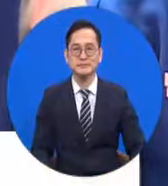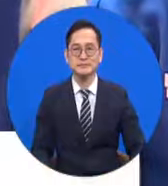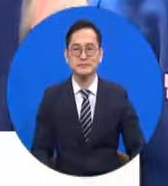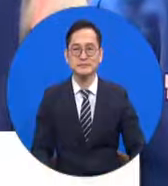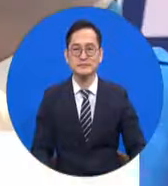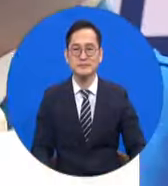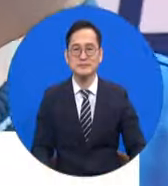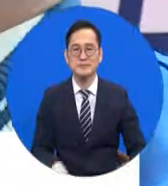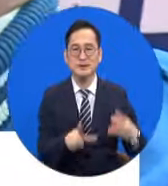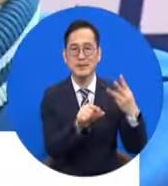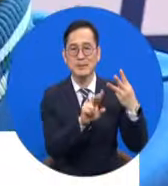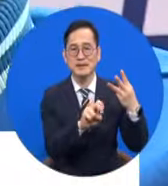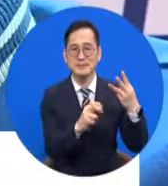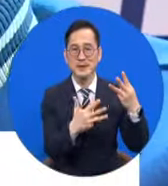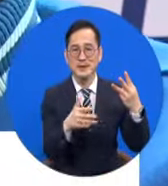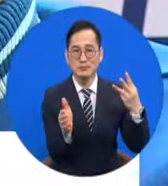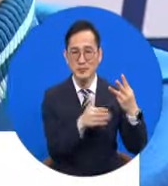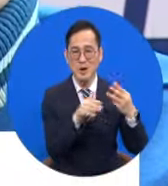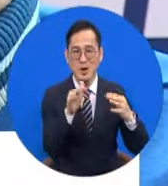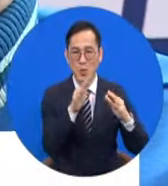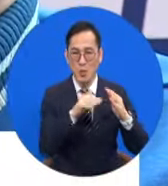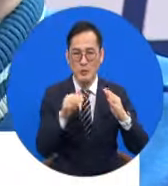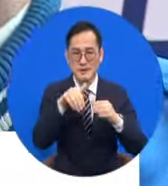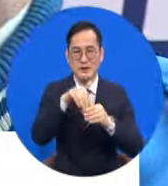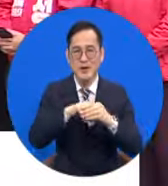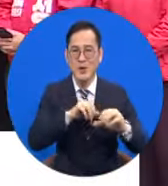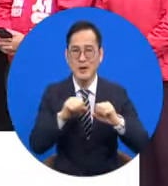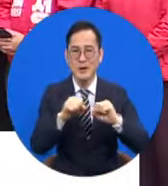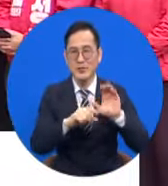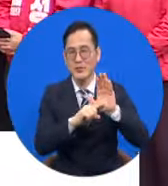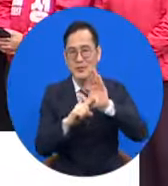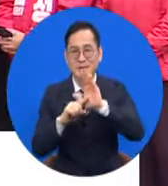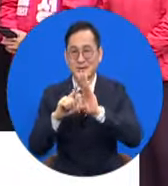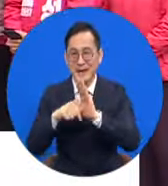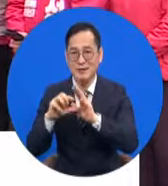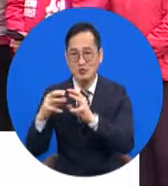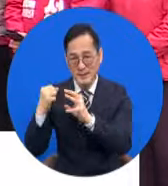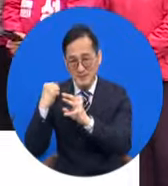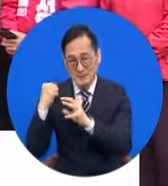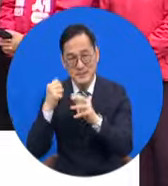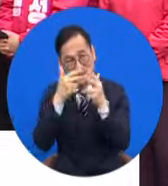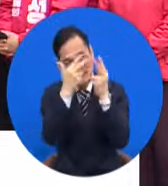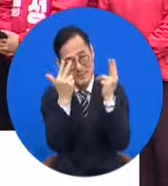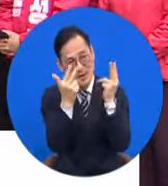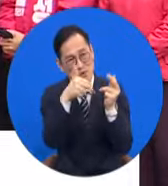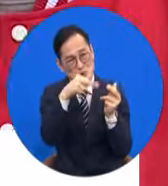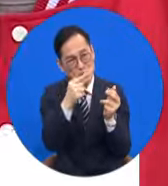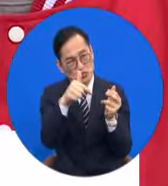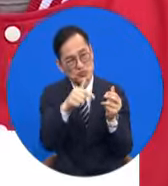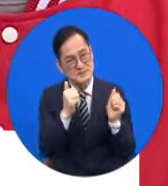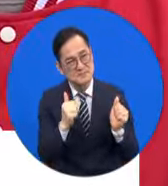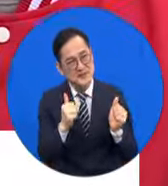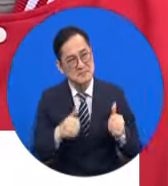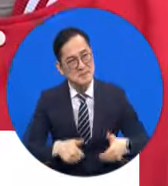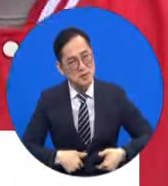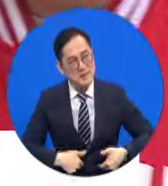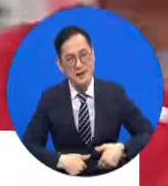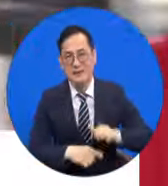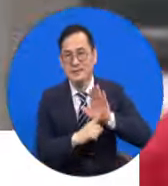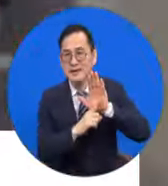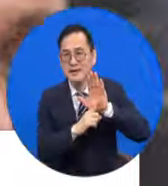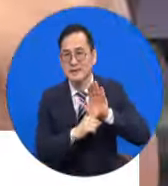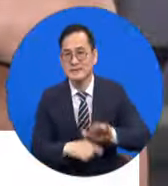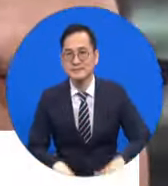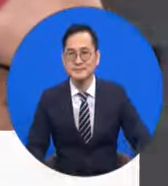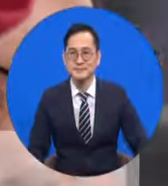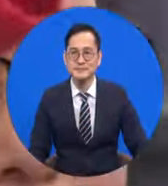28일부터 시작된 22대 총선 공식 선거운동 기간. 국민의힘은 이재명, 조국을 겨냥한 일명 2조